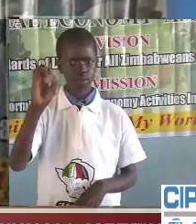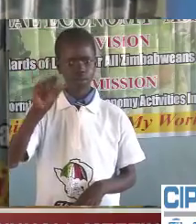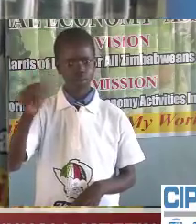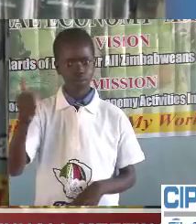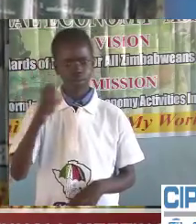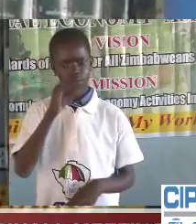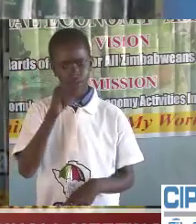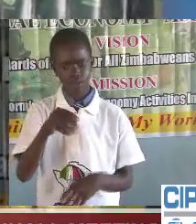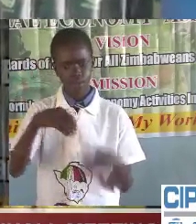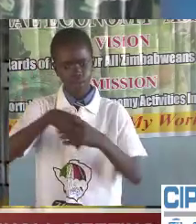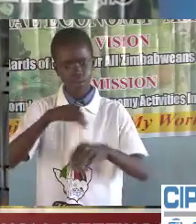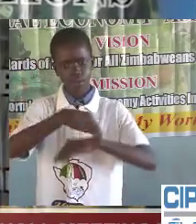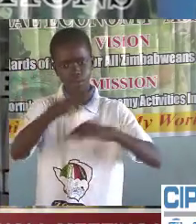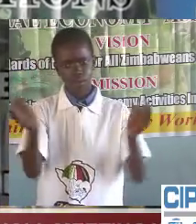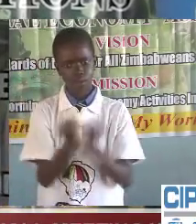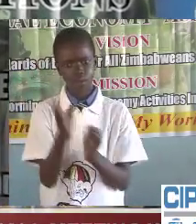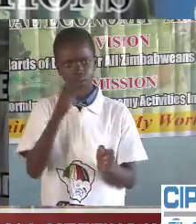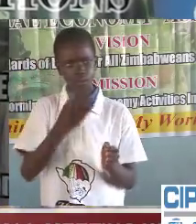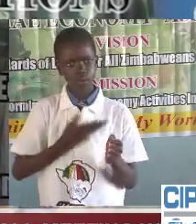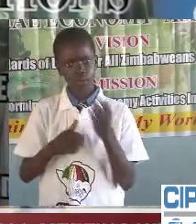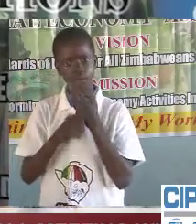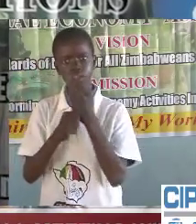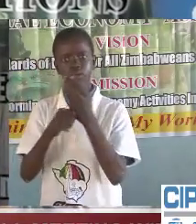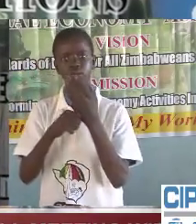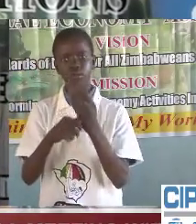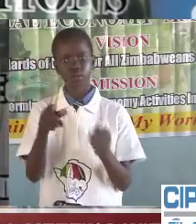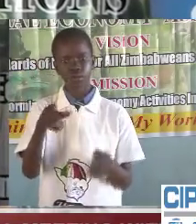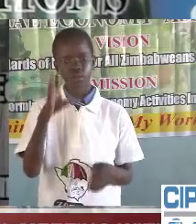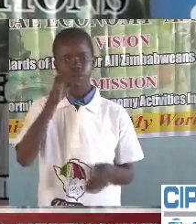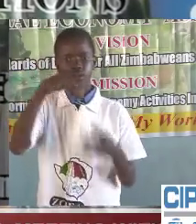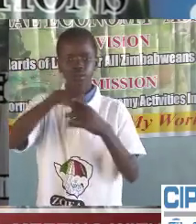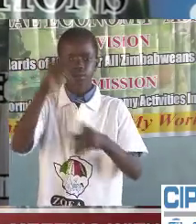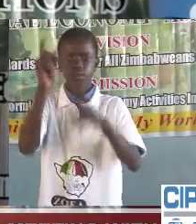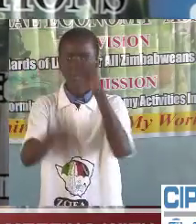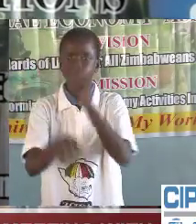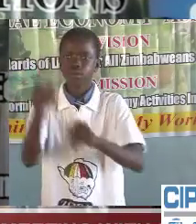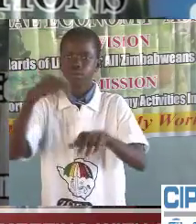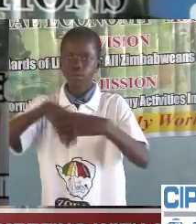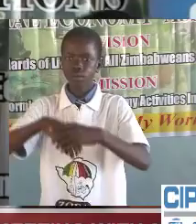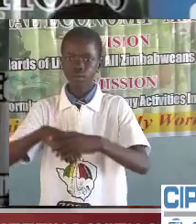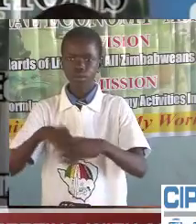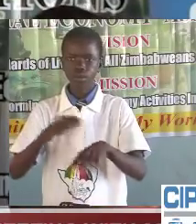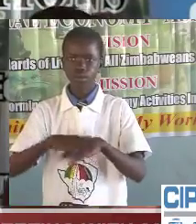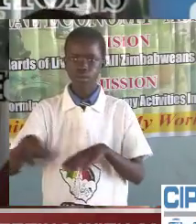watinawo muno. Utungamiriri uyu tiri kufamba na